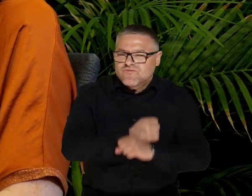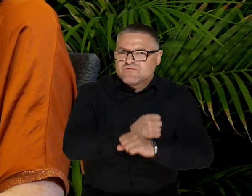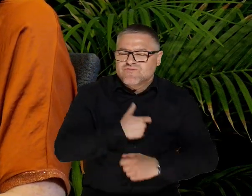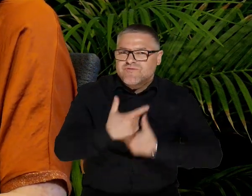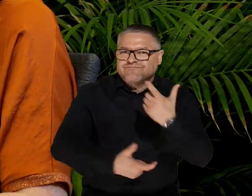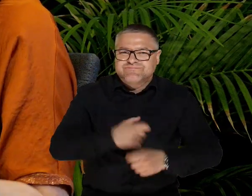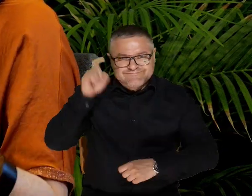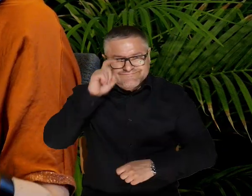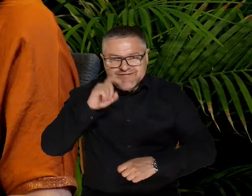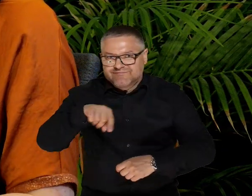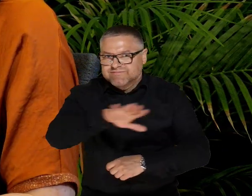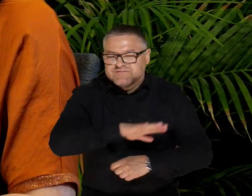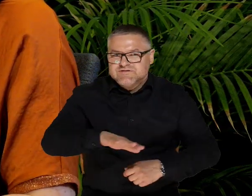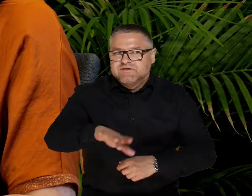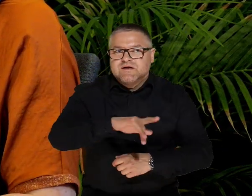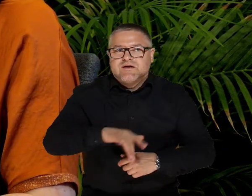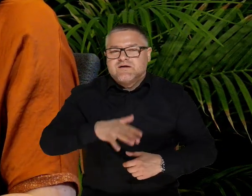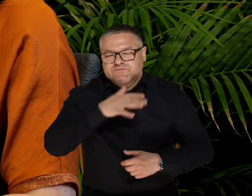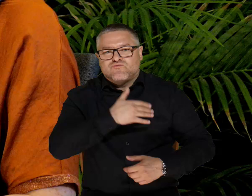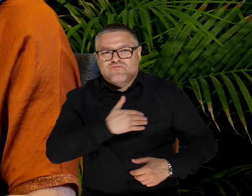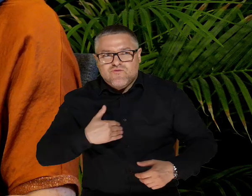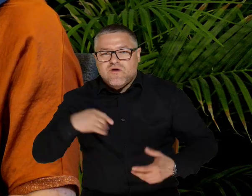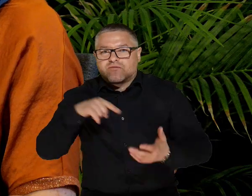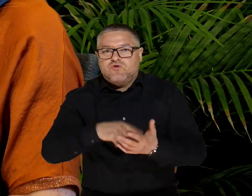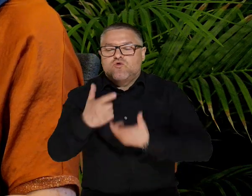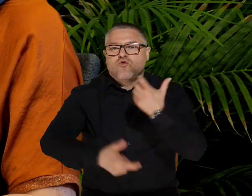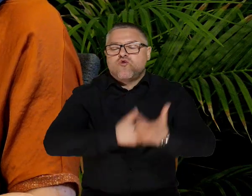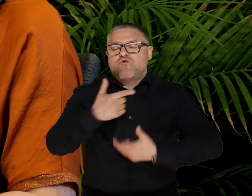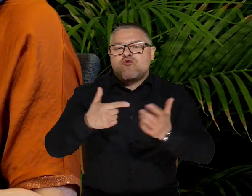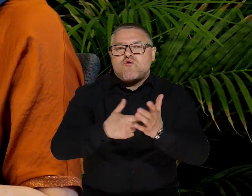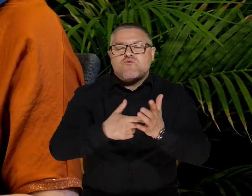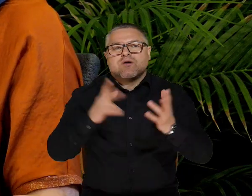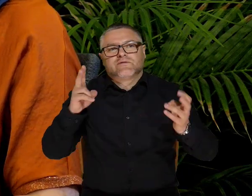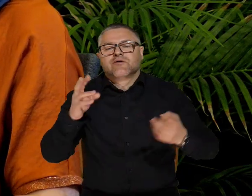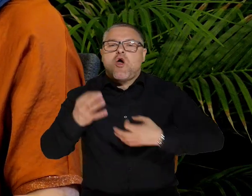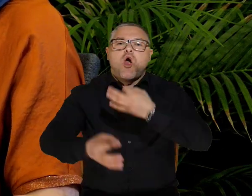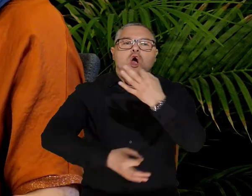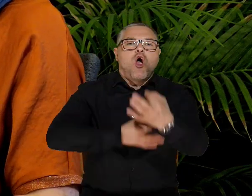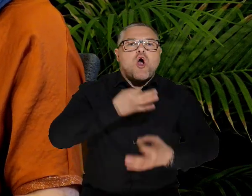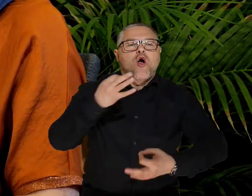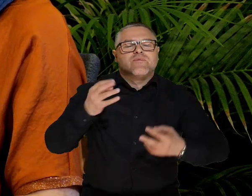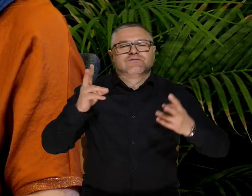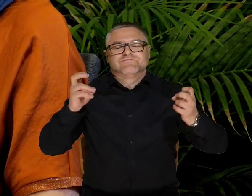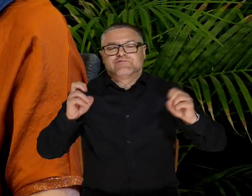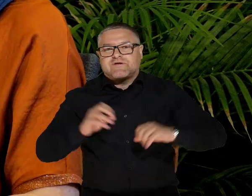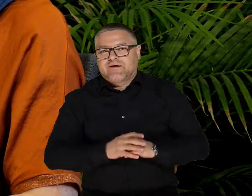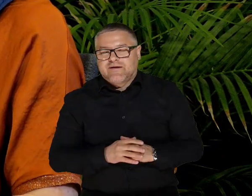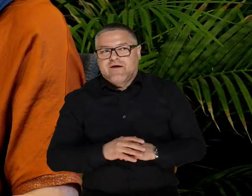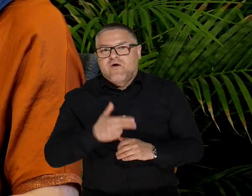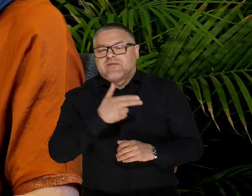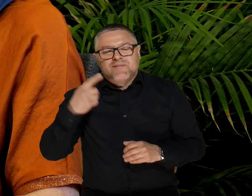naprawdę w dyskursie zachodnim wyznaczyła taką ramę, stała się taką opowieścią fundacyjną dla